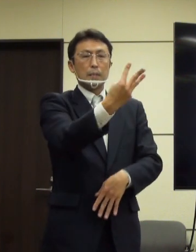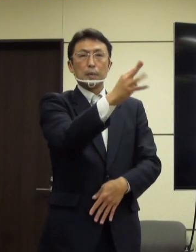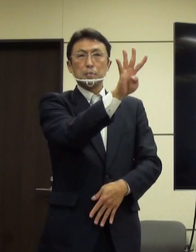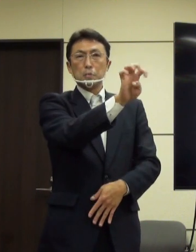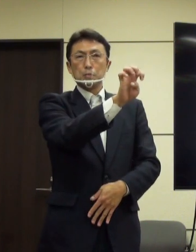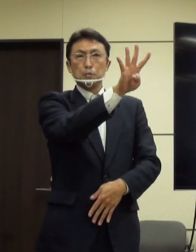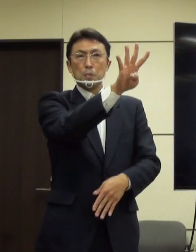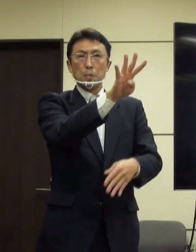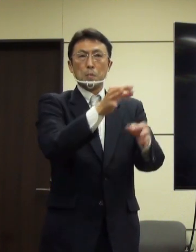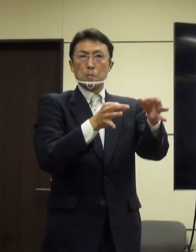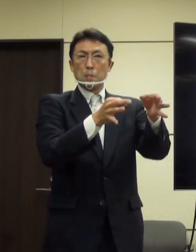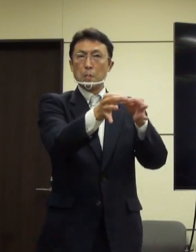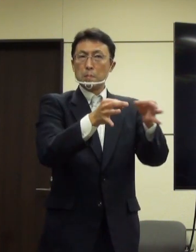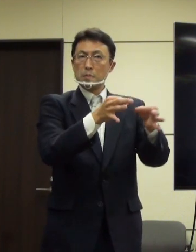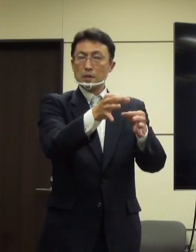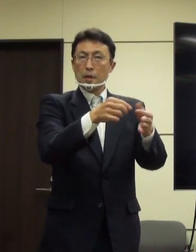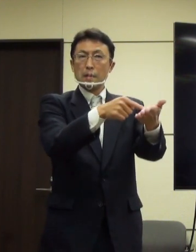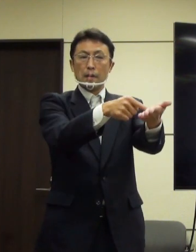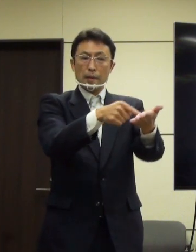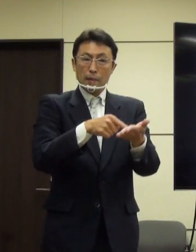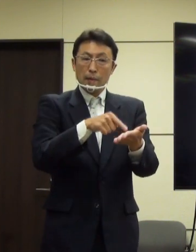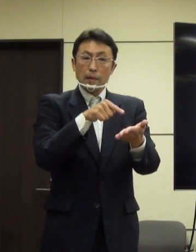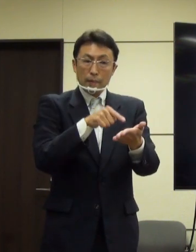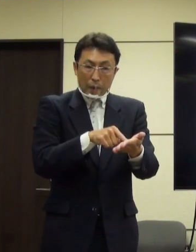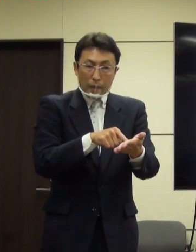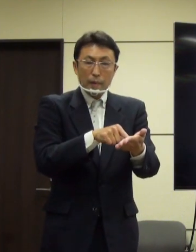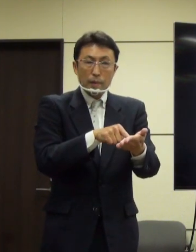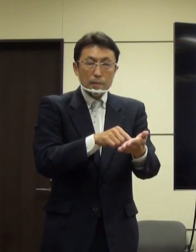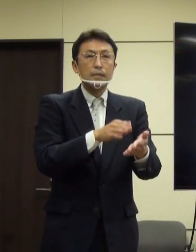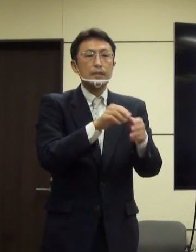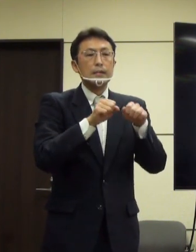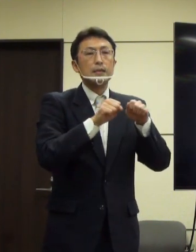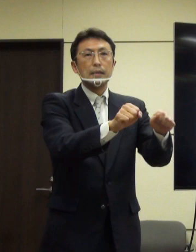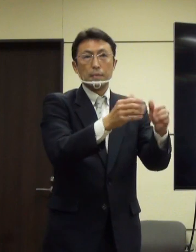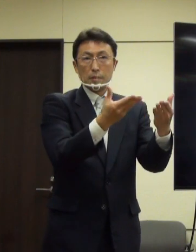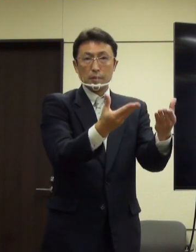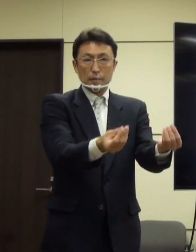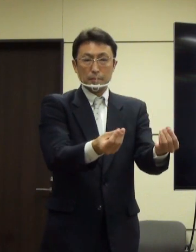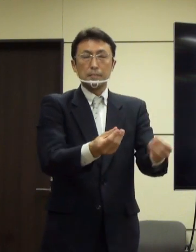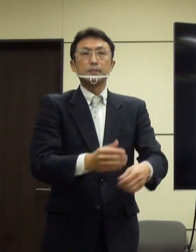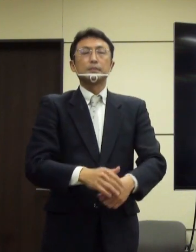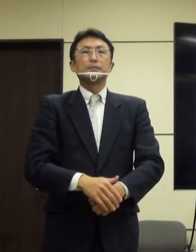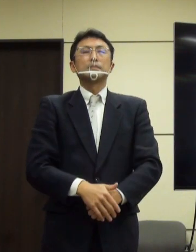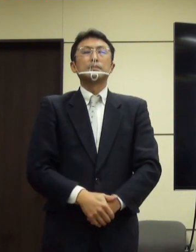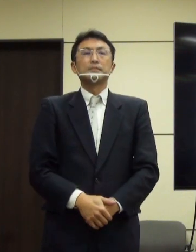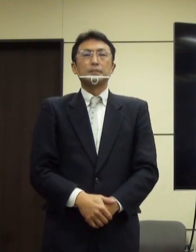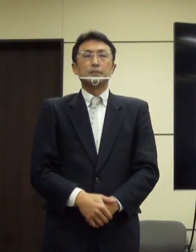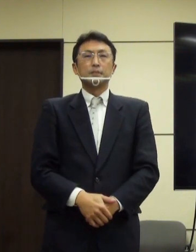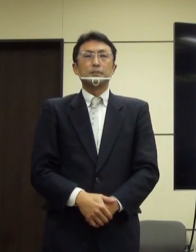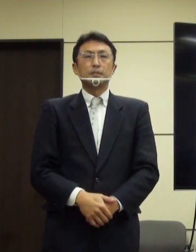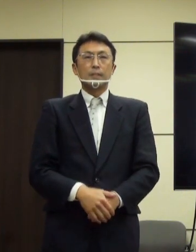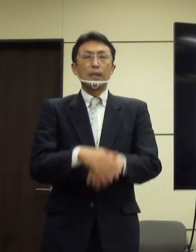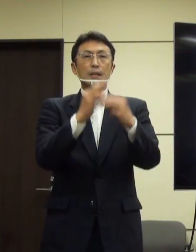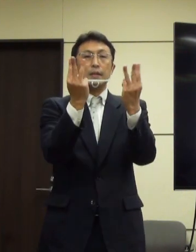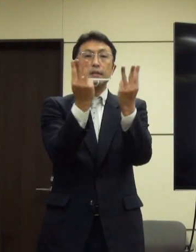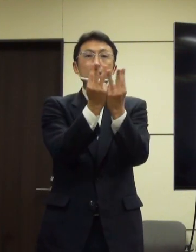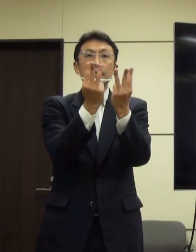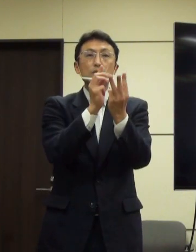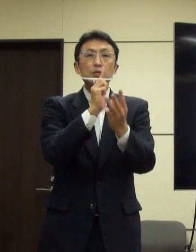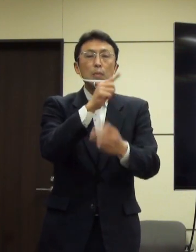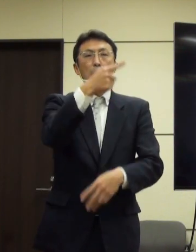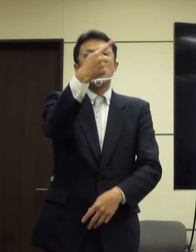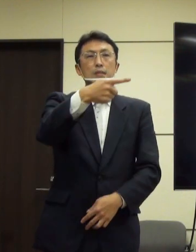施設に対して実施をいたしましてそのう need で言う申し上げますと